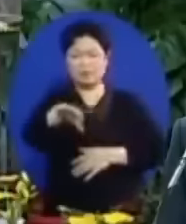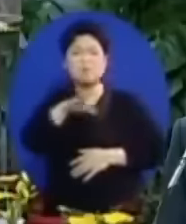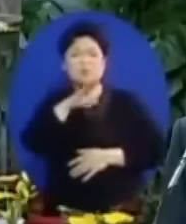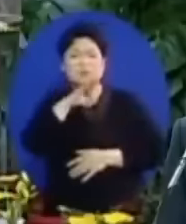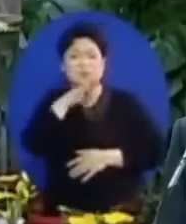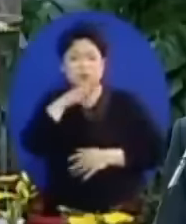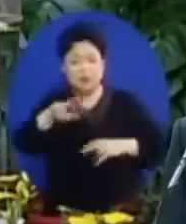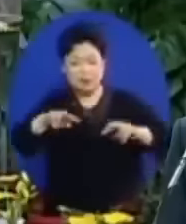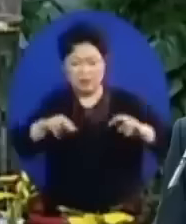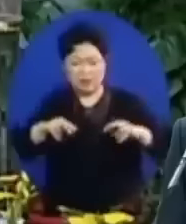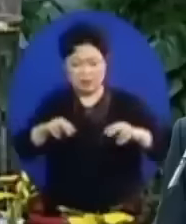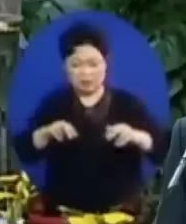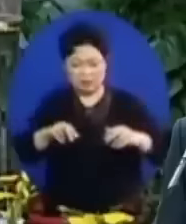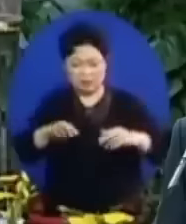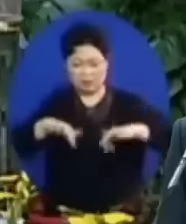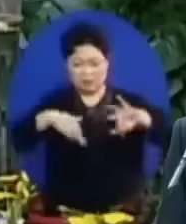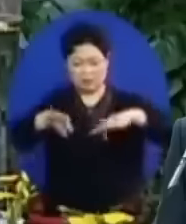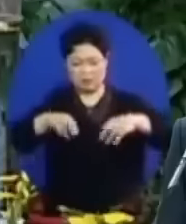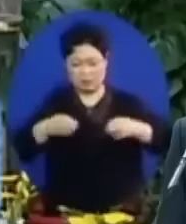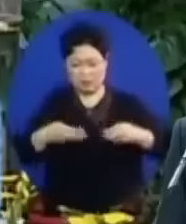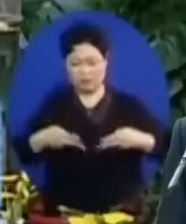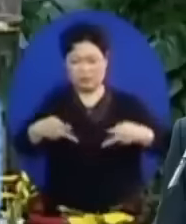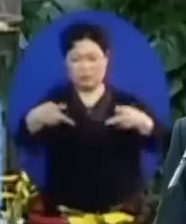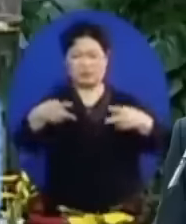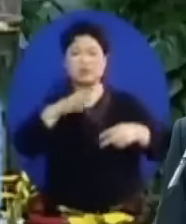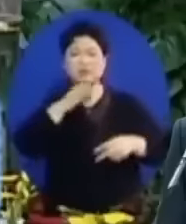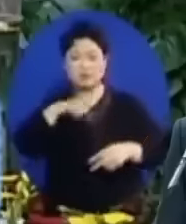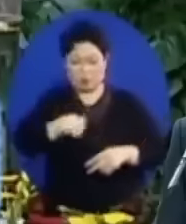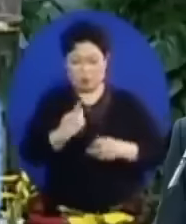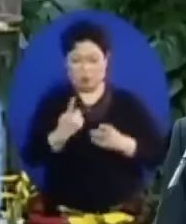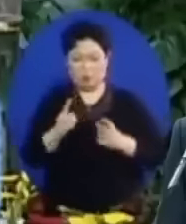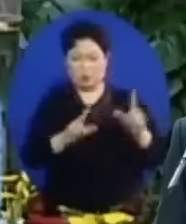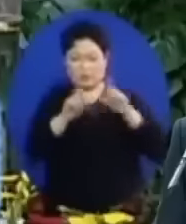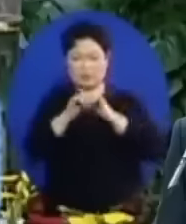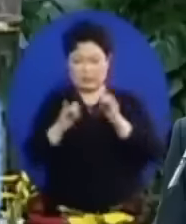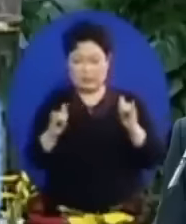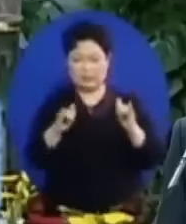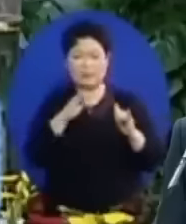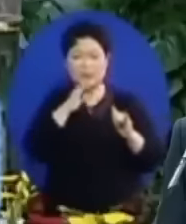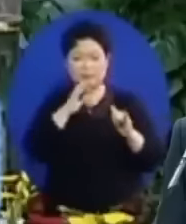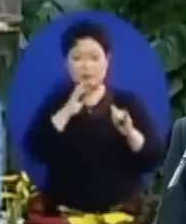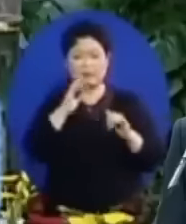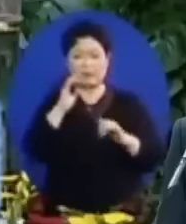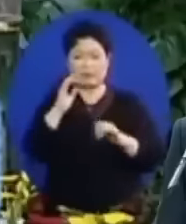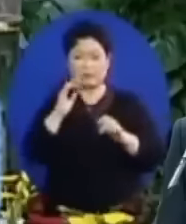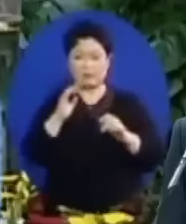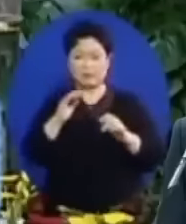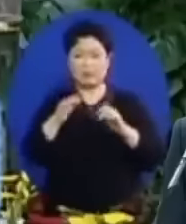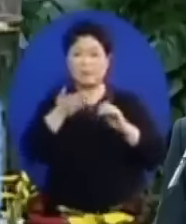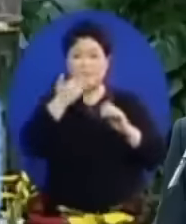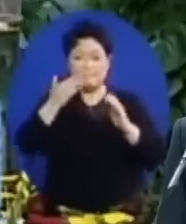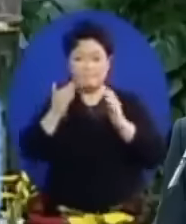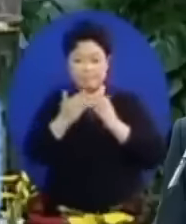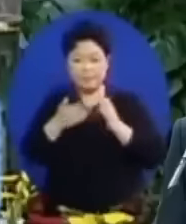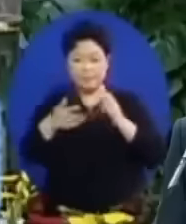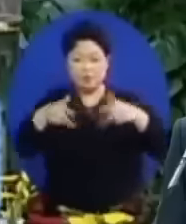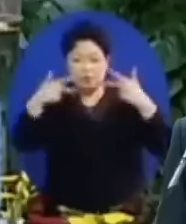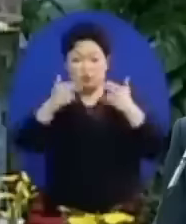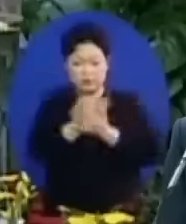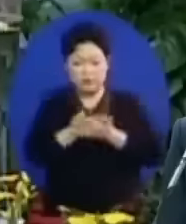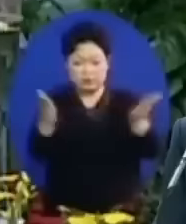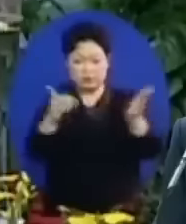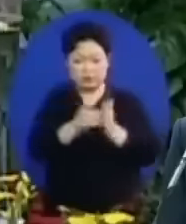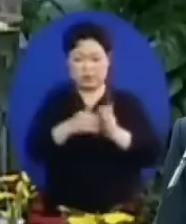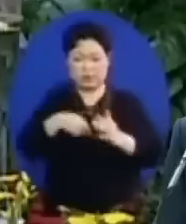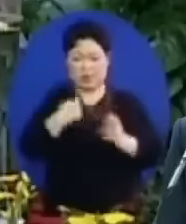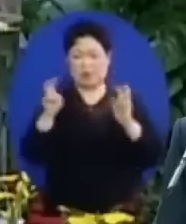노인 100여 명에게 따뜻한 밥 한 끼를 대접했습니다. 원래는 사업을 하던 오형섭 씨는 사업에 실패하고 국수집을